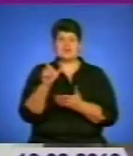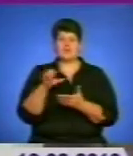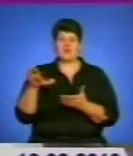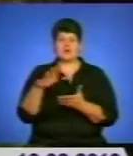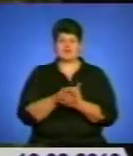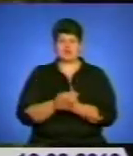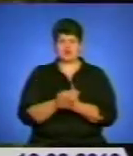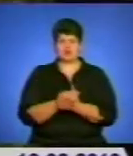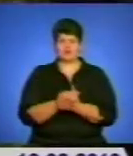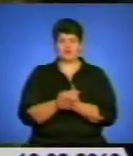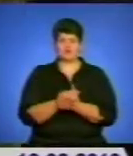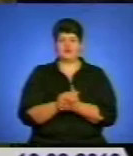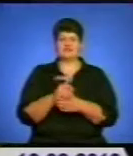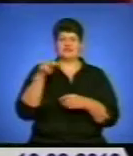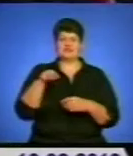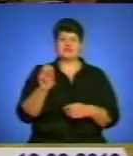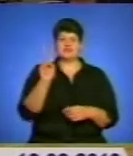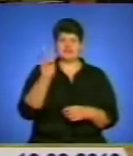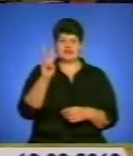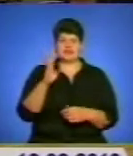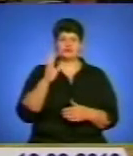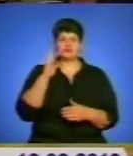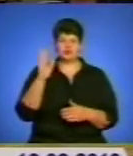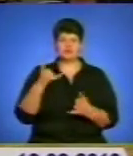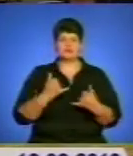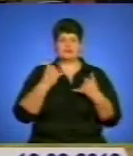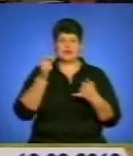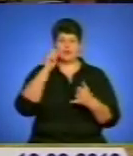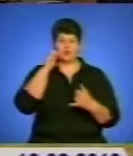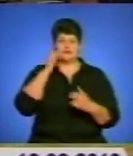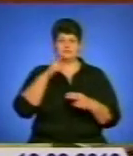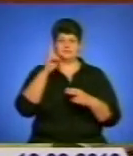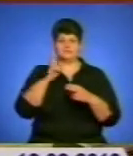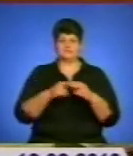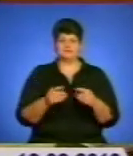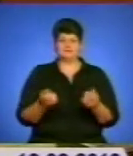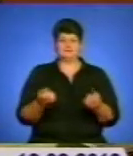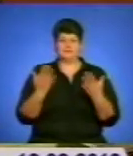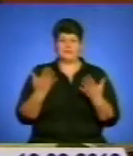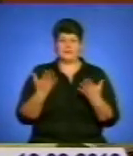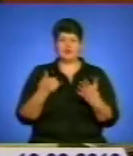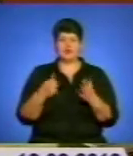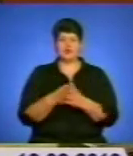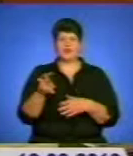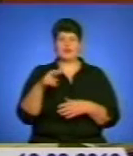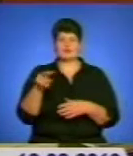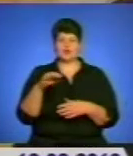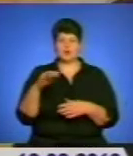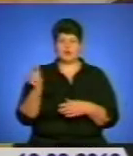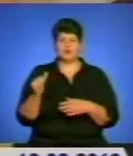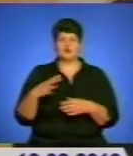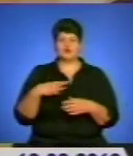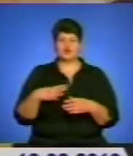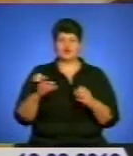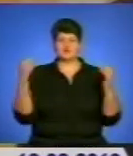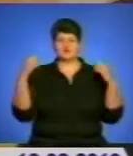Союз. 2013-й виявиться для України визначальним, кажуть єврочиновники. До листопада чергового саміту